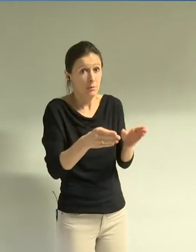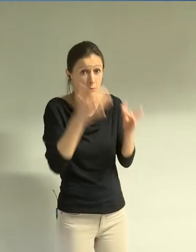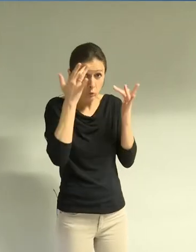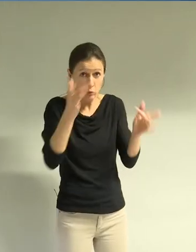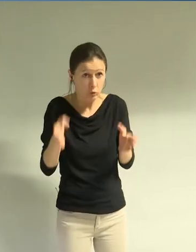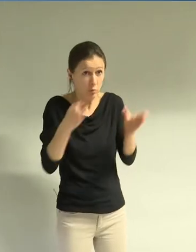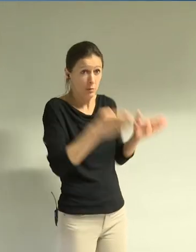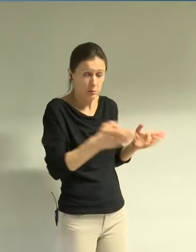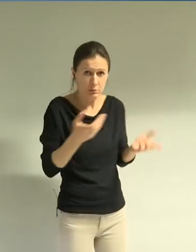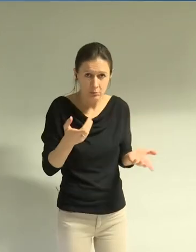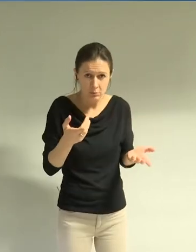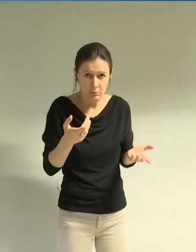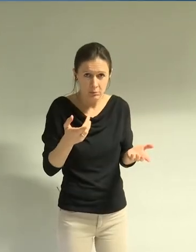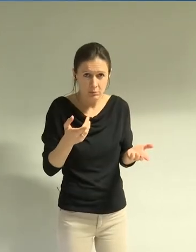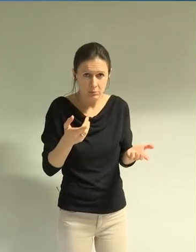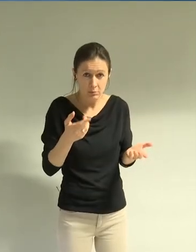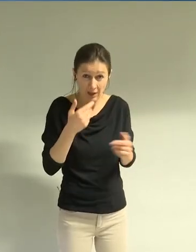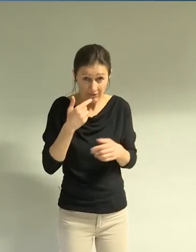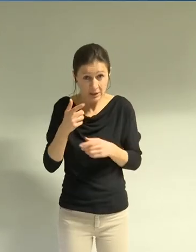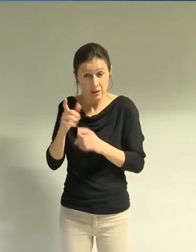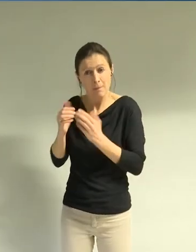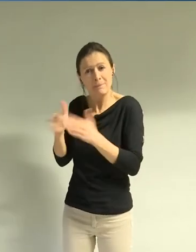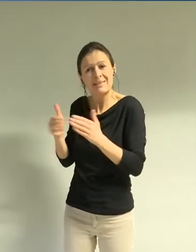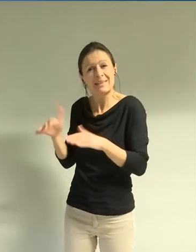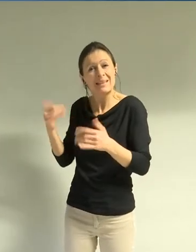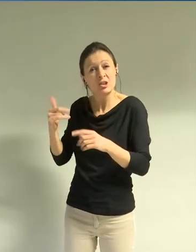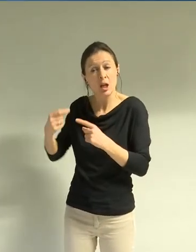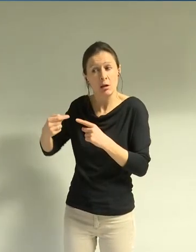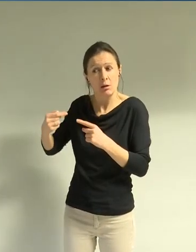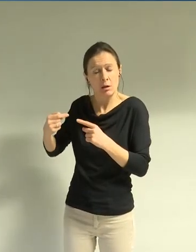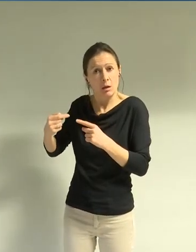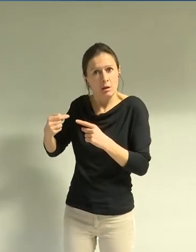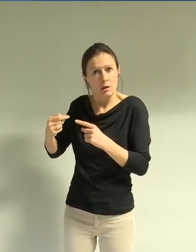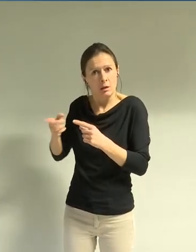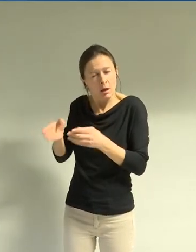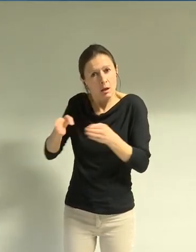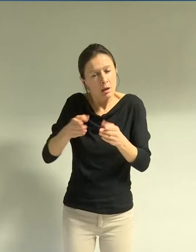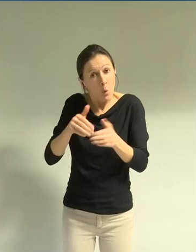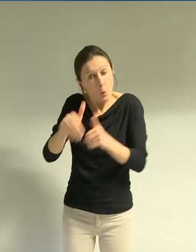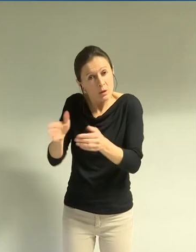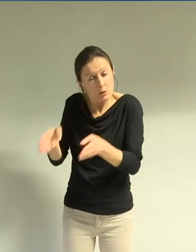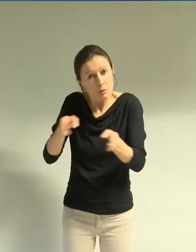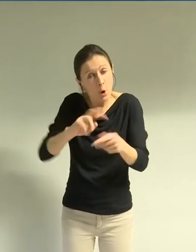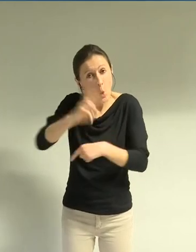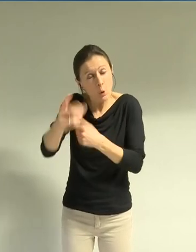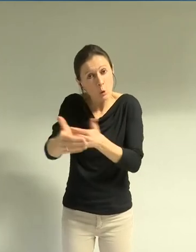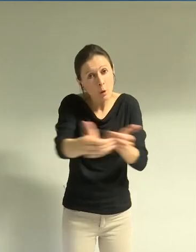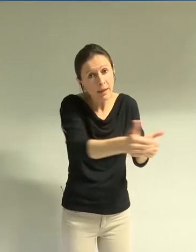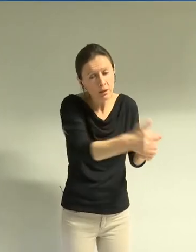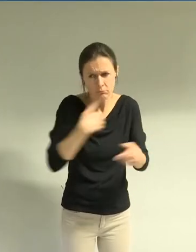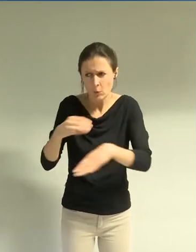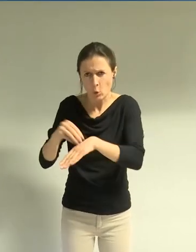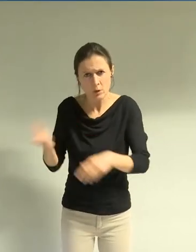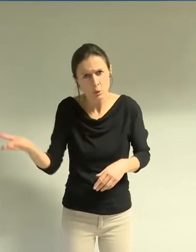je vous invite véritablement tous à lire cette délibération dans les détails ses annexes et ses références